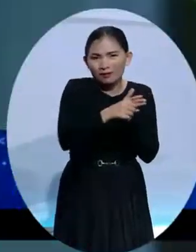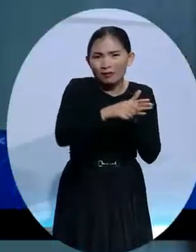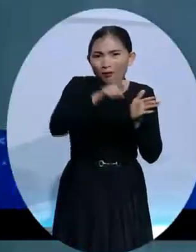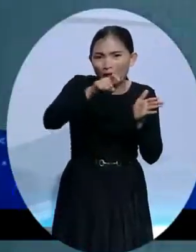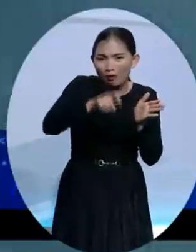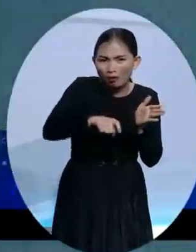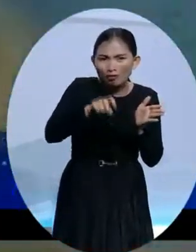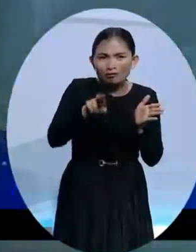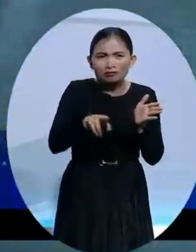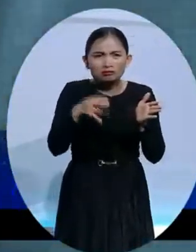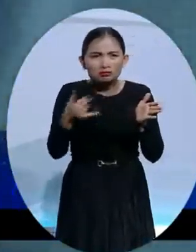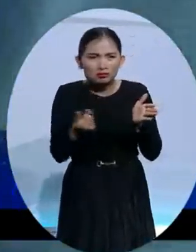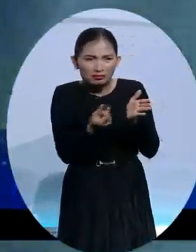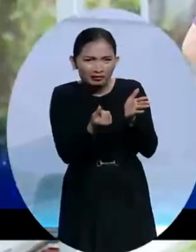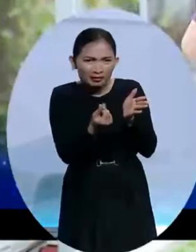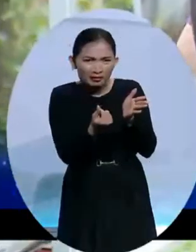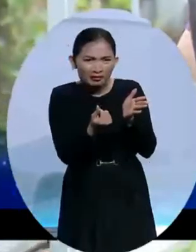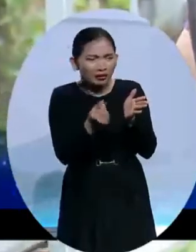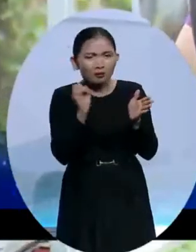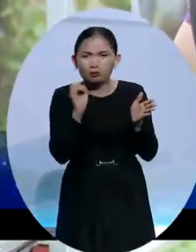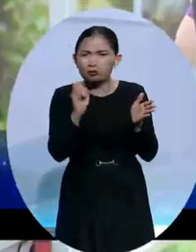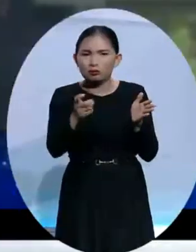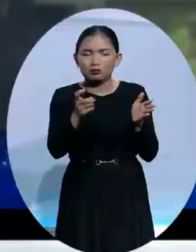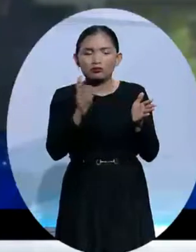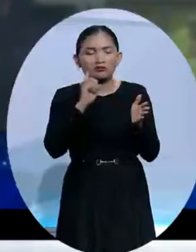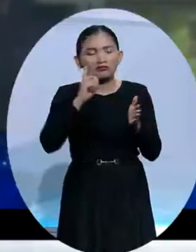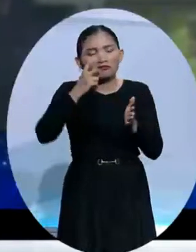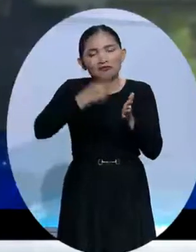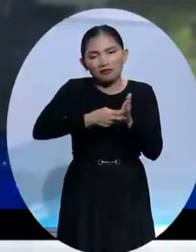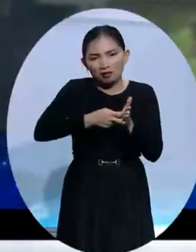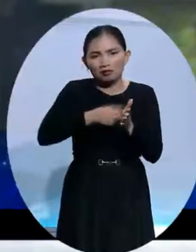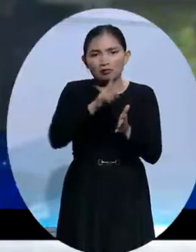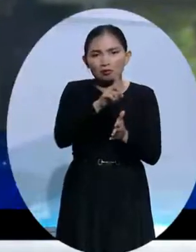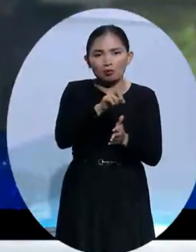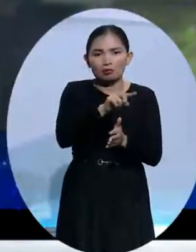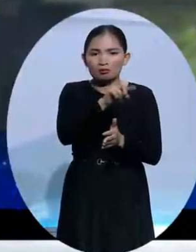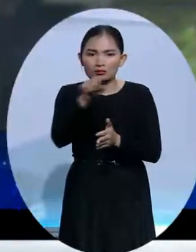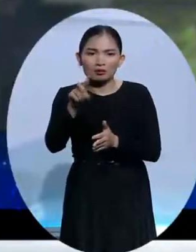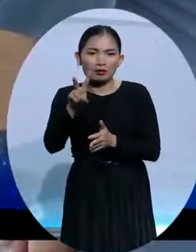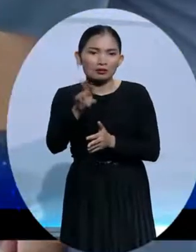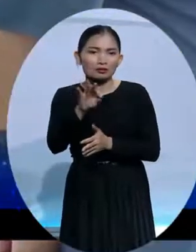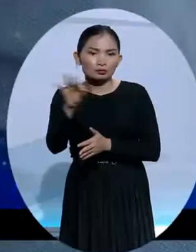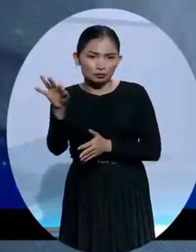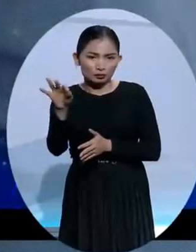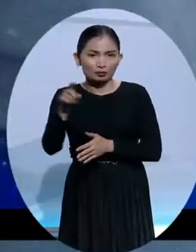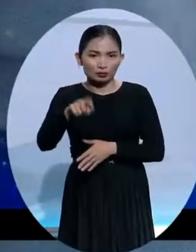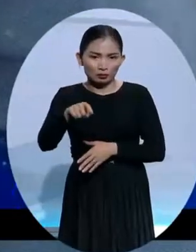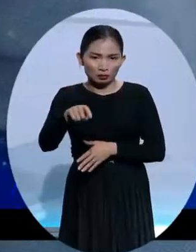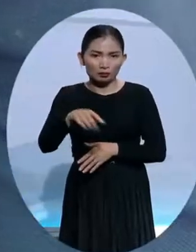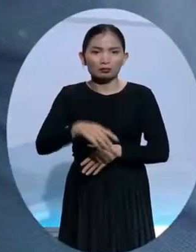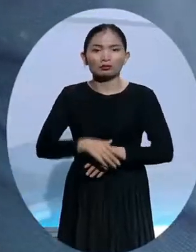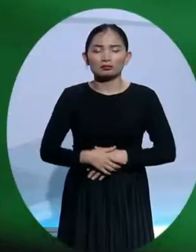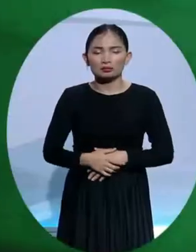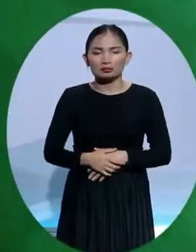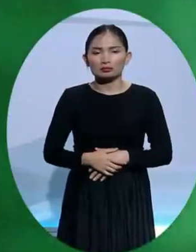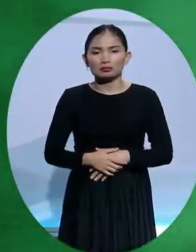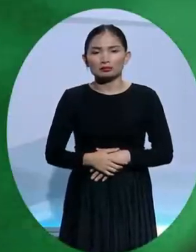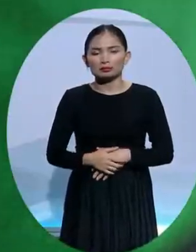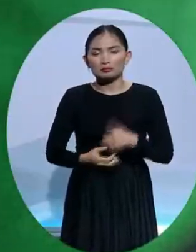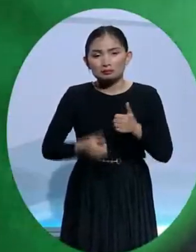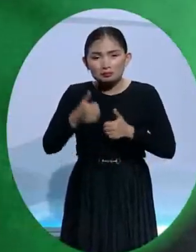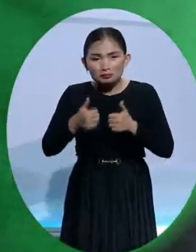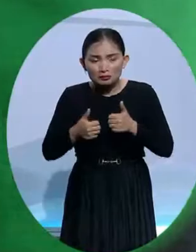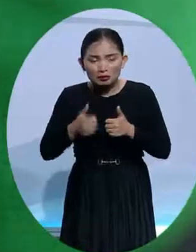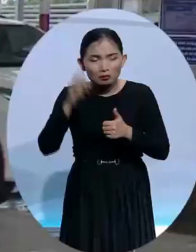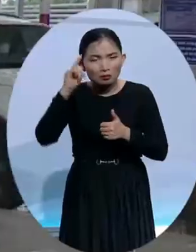làn ETC sẽ bị phạt tiền từ 1 đến 2 triệu đồng. Trong tương lai, xe không dán thẻ thu phí điện tử sẽ không được đăng kiểm. Việc dán